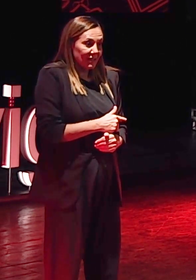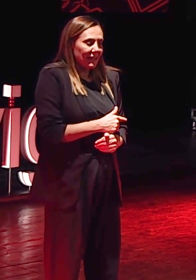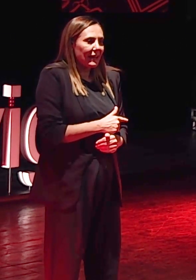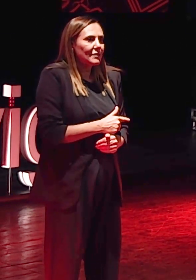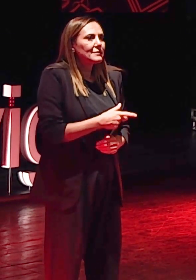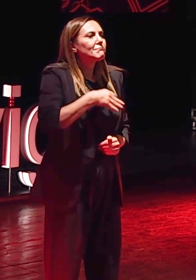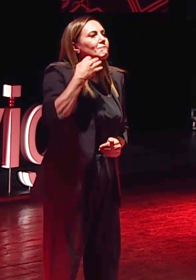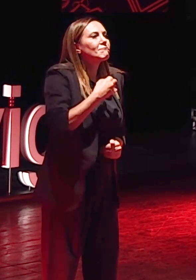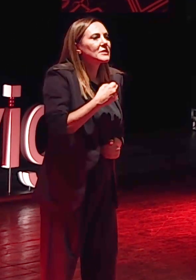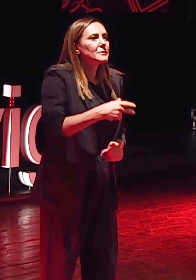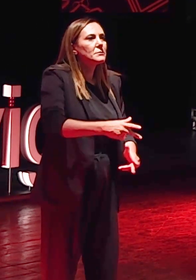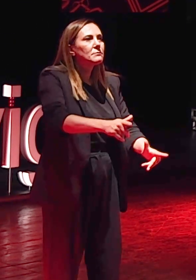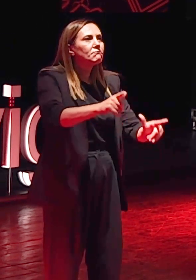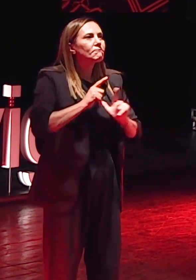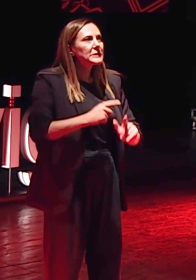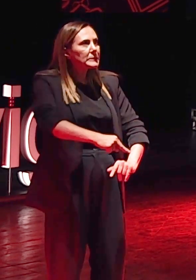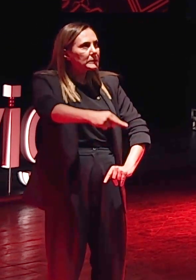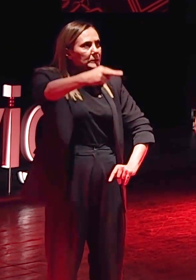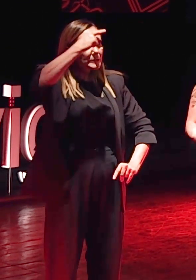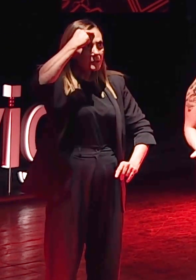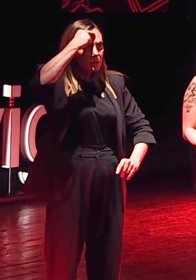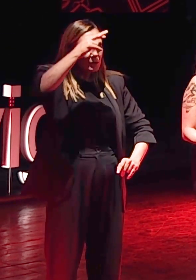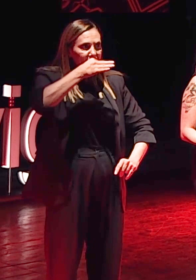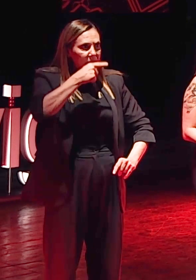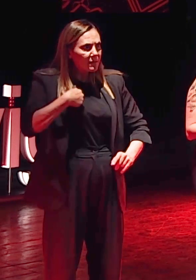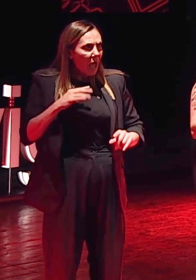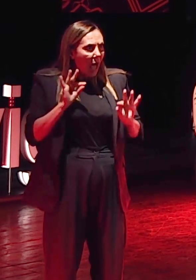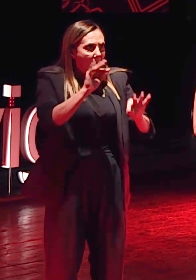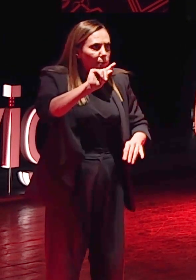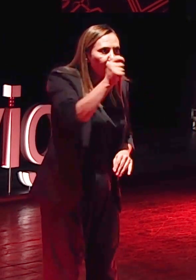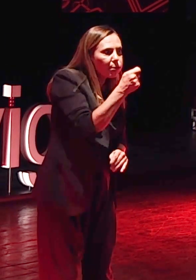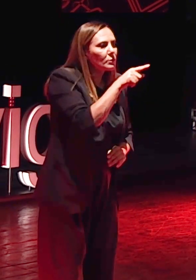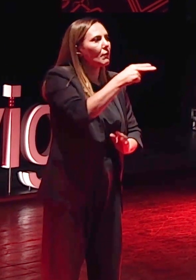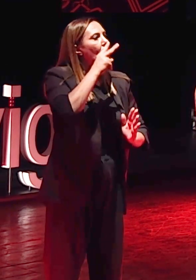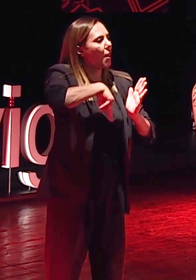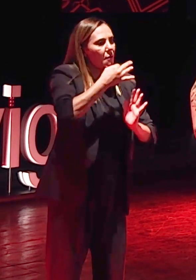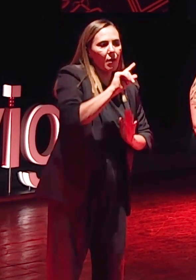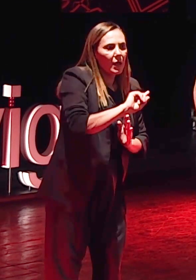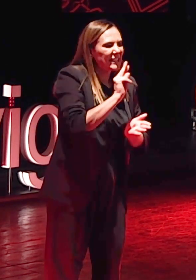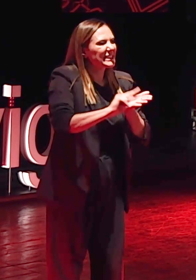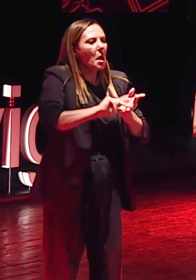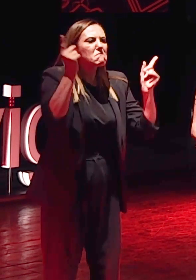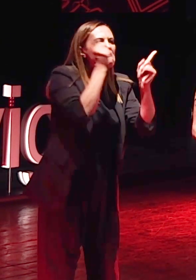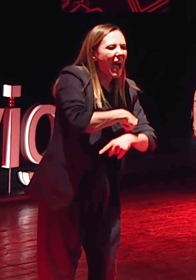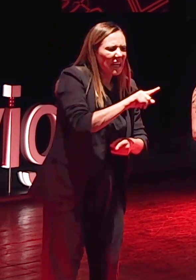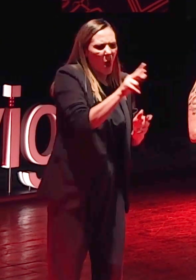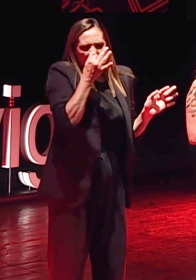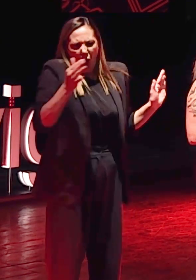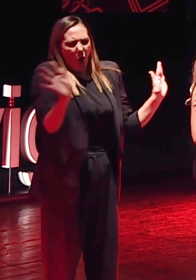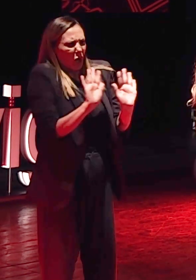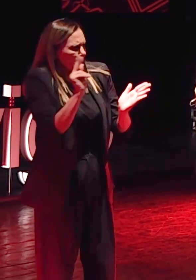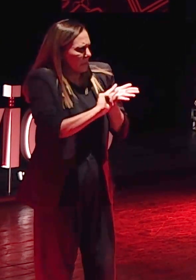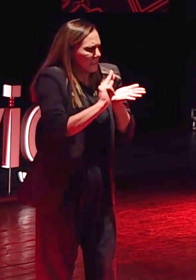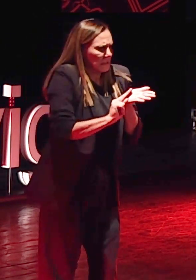ricorda sempre dove noi non arriviamo non sei capace a leggere non scrivi bene la tua scrittura è